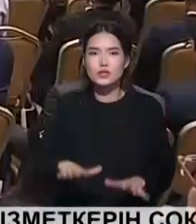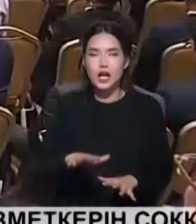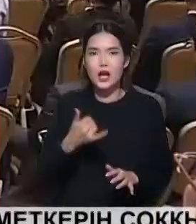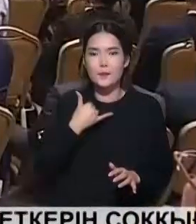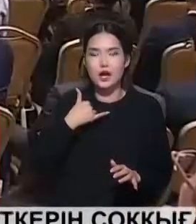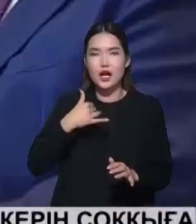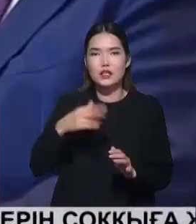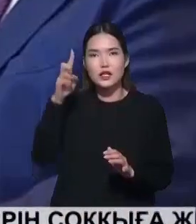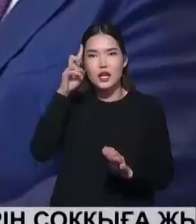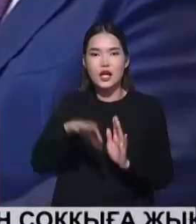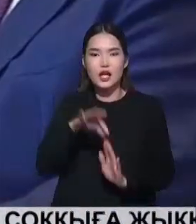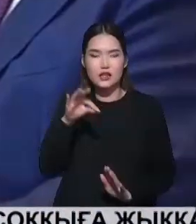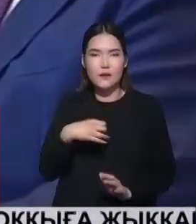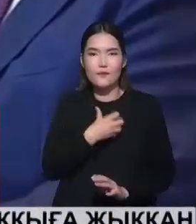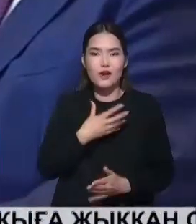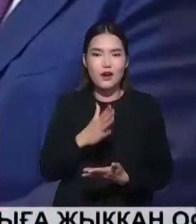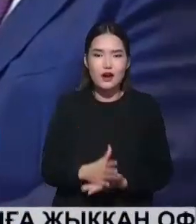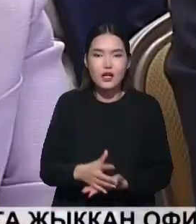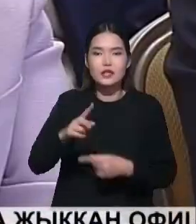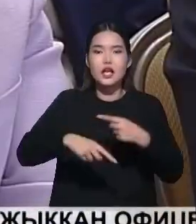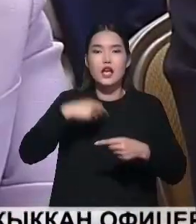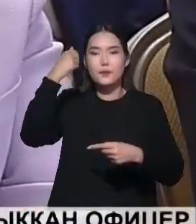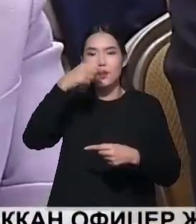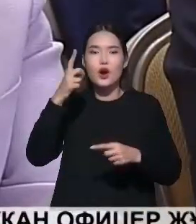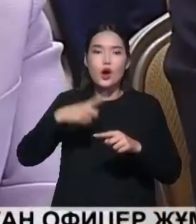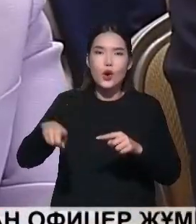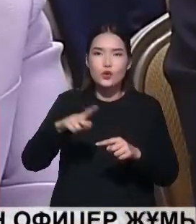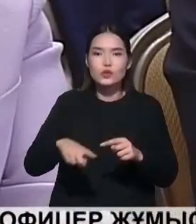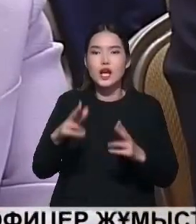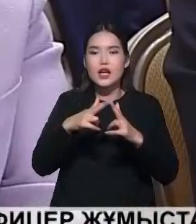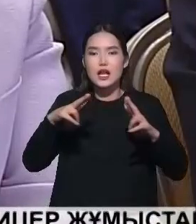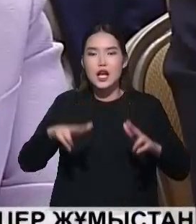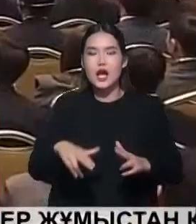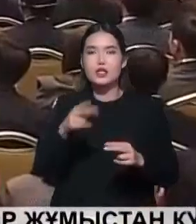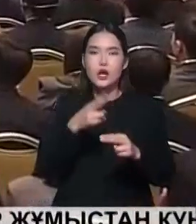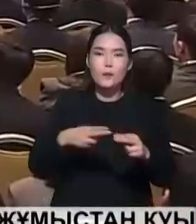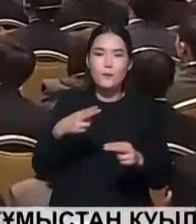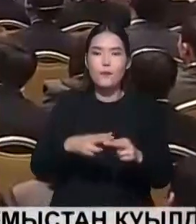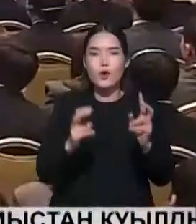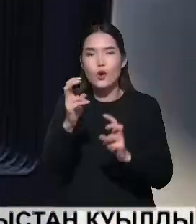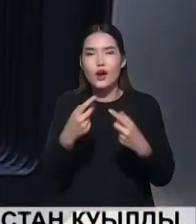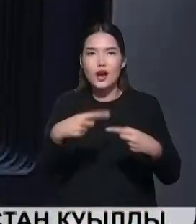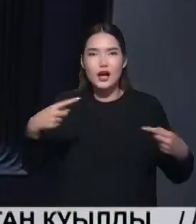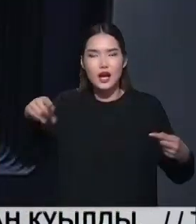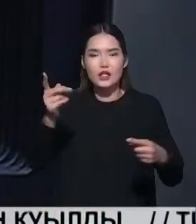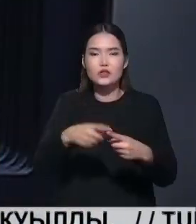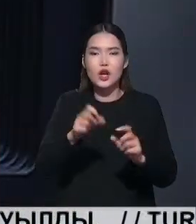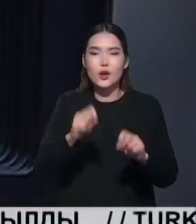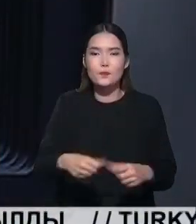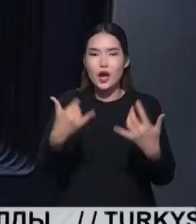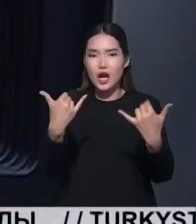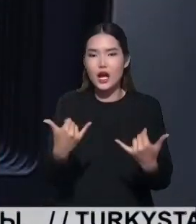атап өткен жөн. Келесі жылы елімізде Hyundai Santa Fe көлігінің бөлшектерін өндірісі де жолға қойылады. Қазіргі таңда